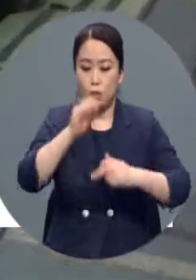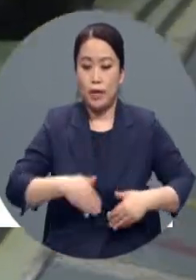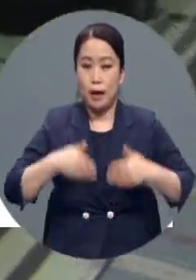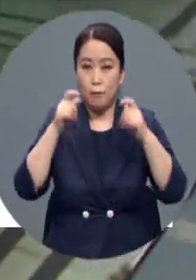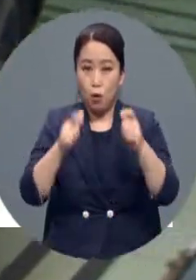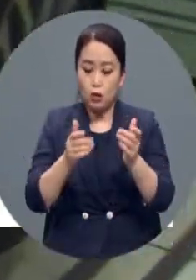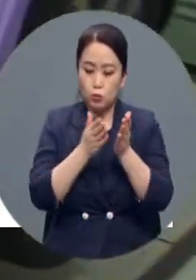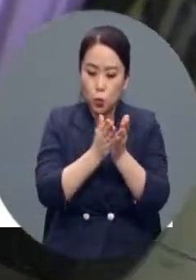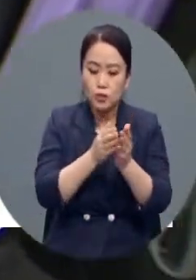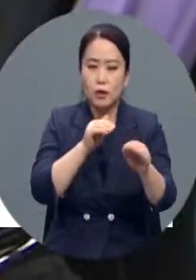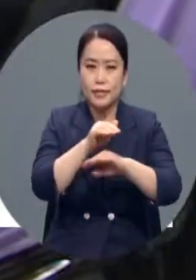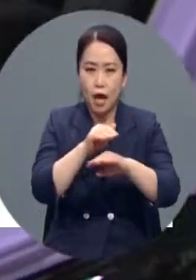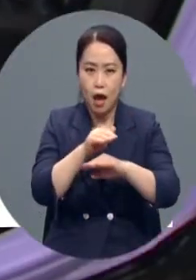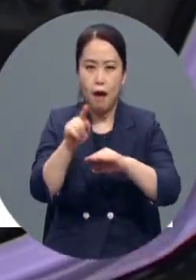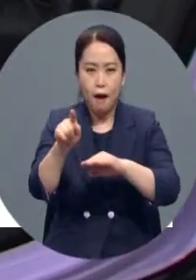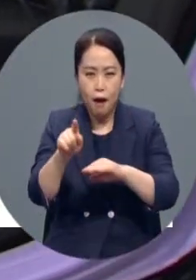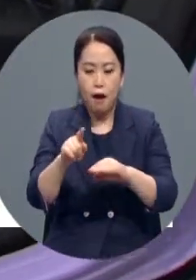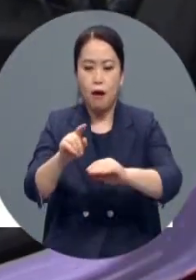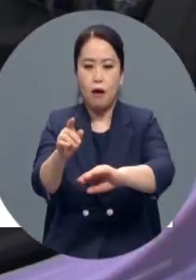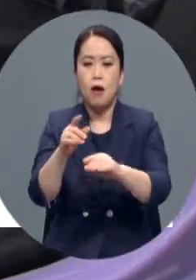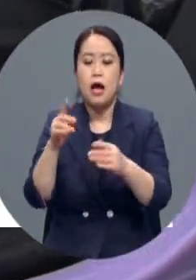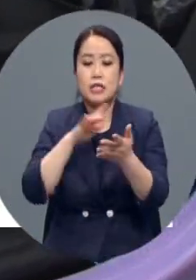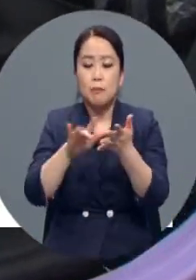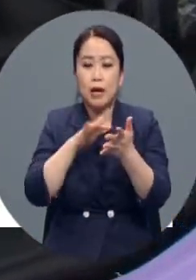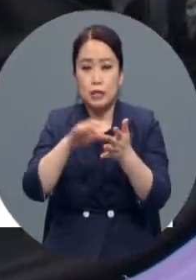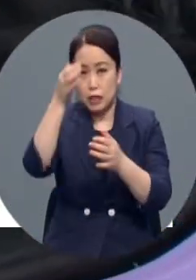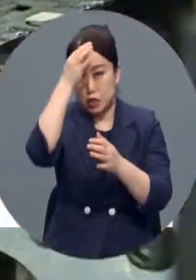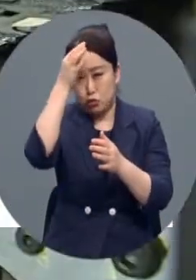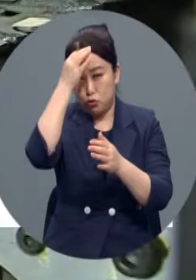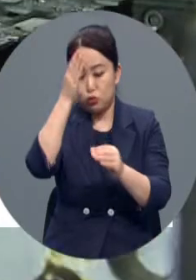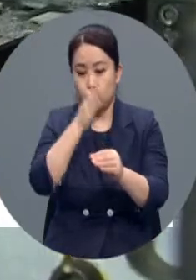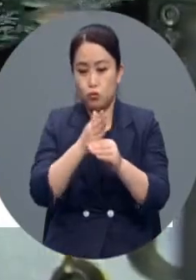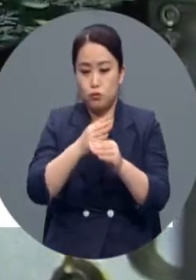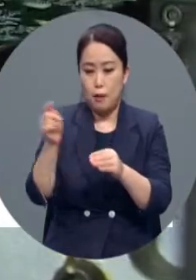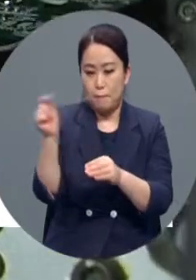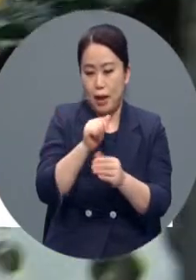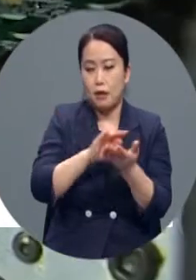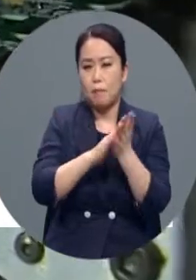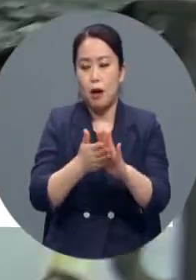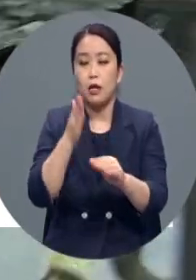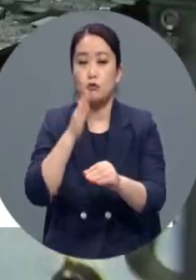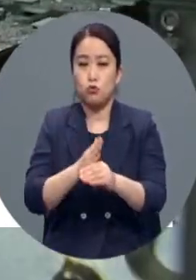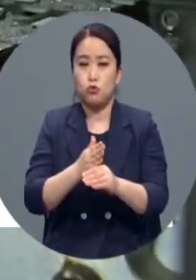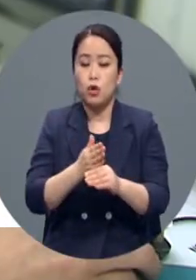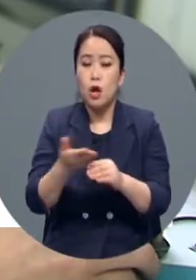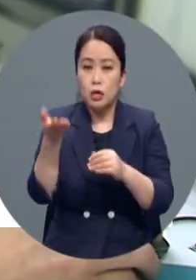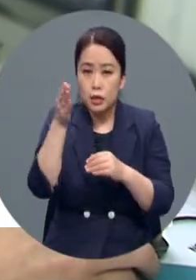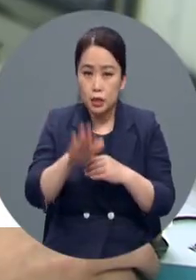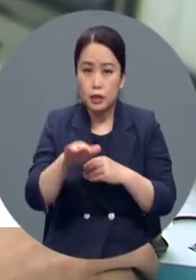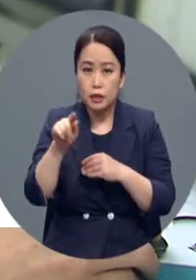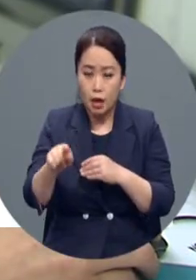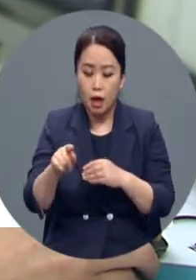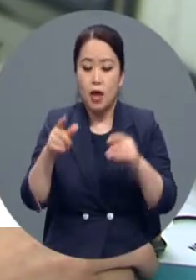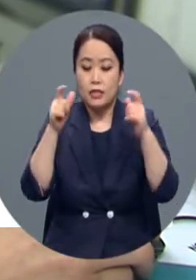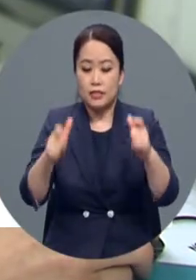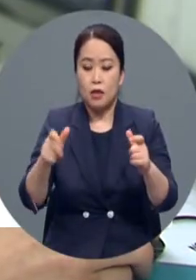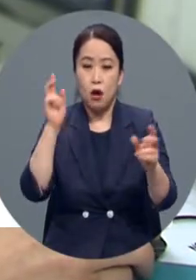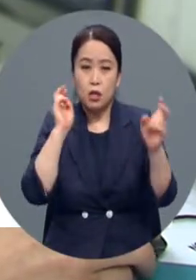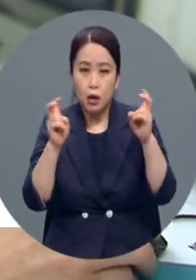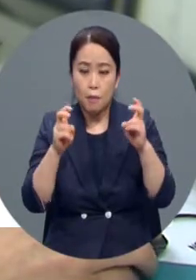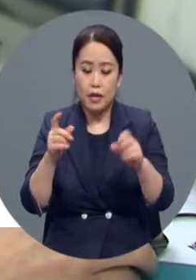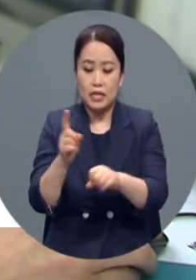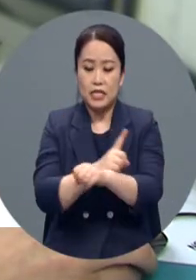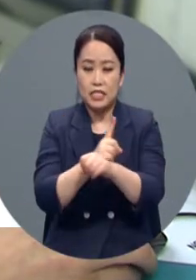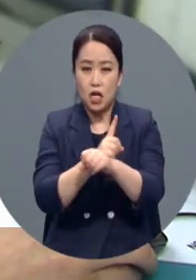조선 자동차 분야 패러다임이 스마트 기술을 중심으로 빠르게 변화하는 만큼 지역기업의 디지털 전환이